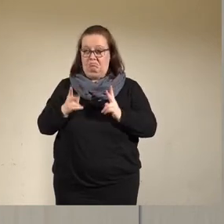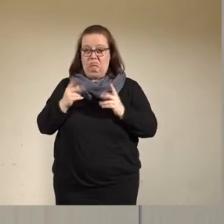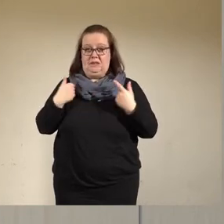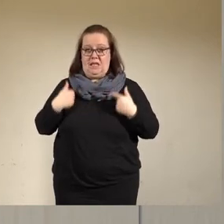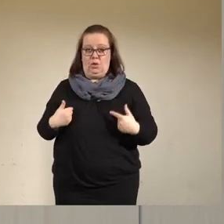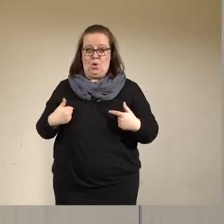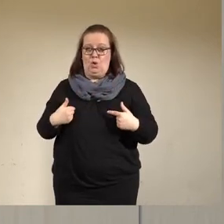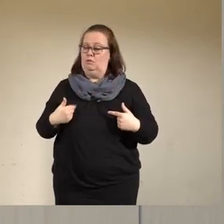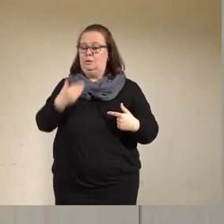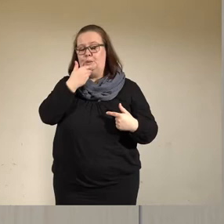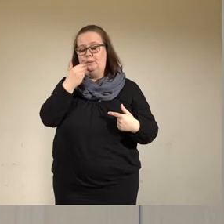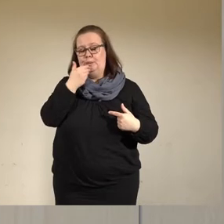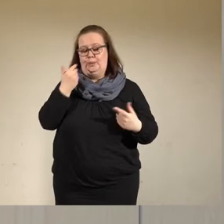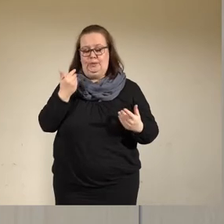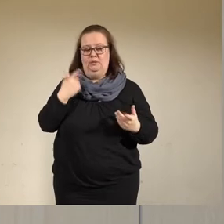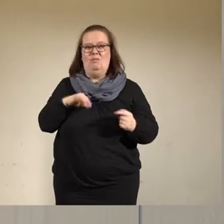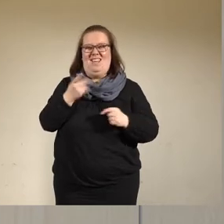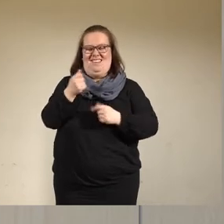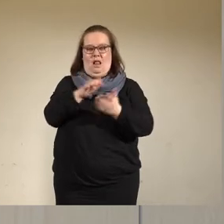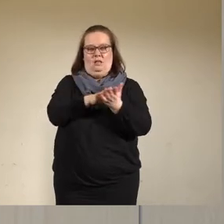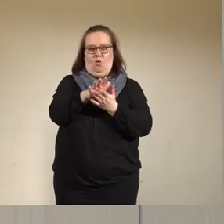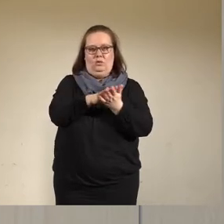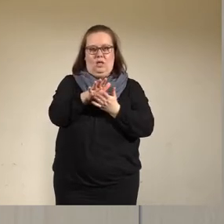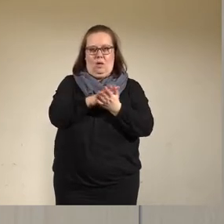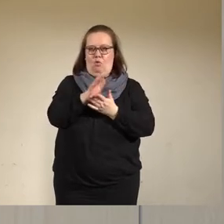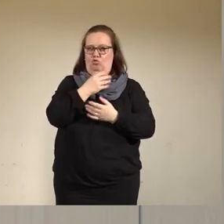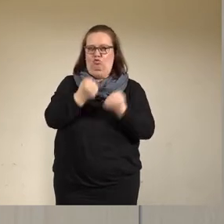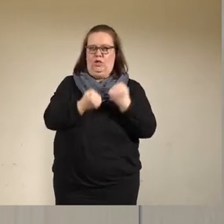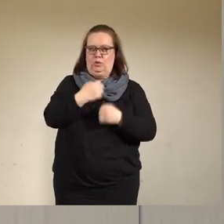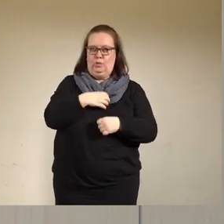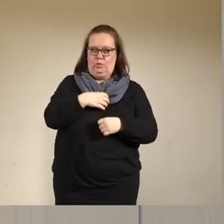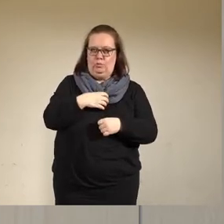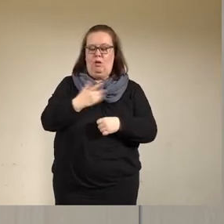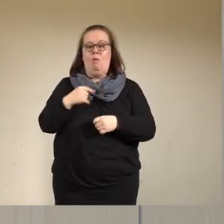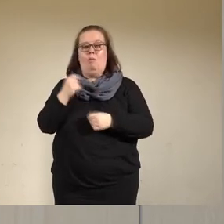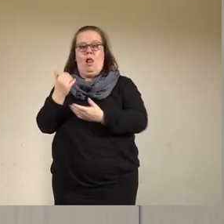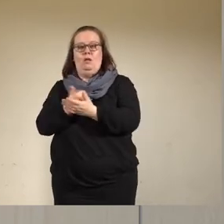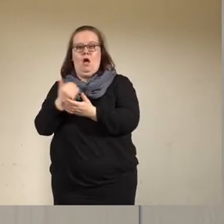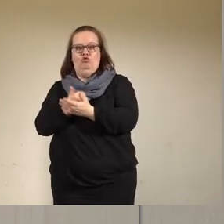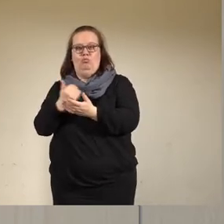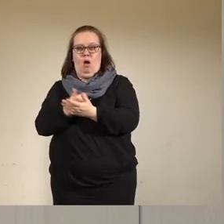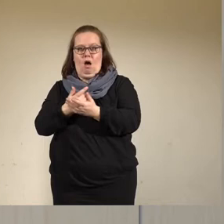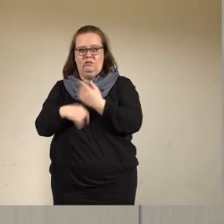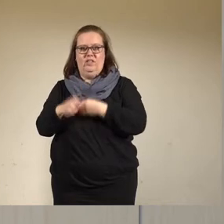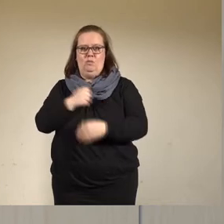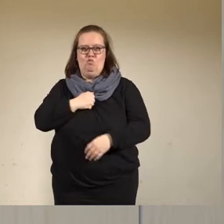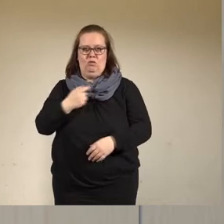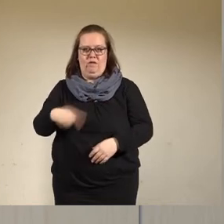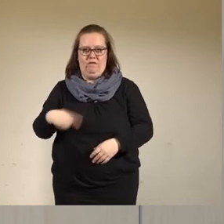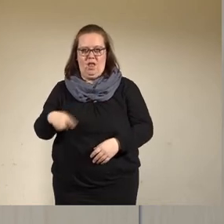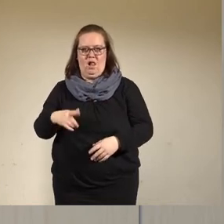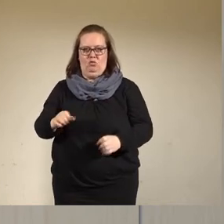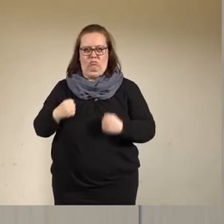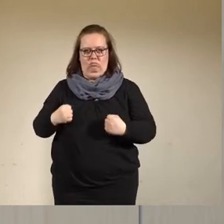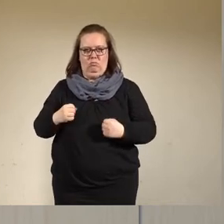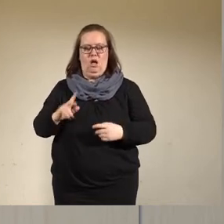das Geringste zu tun. Beim Geldausgeben haben Sie keine Schwierigkeiten, beim Geldeinsparen aber fehlt der Mut und die